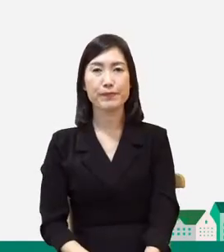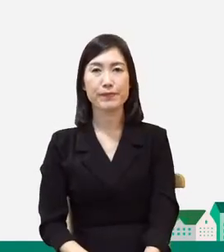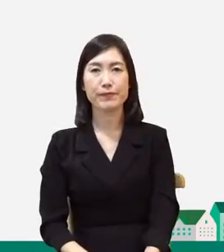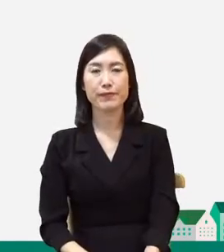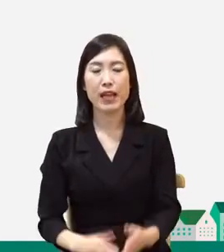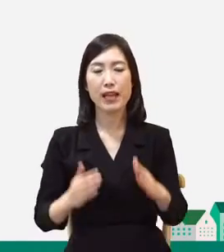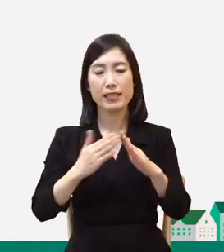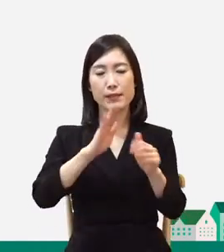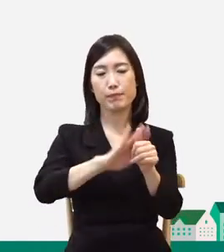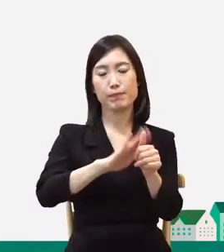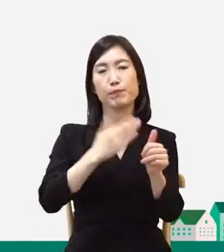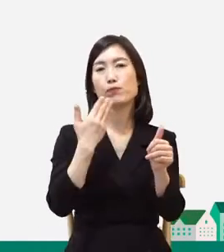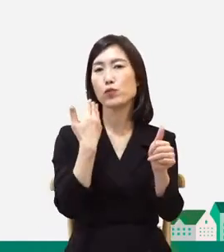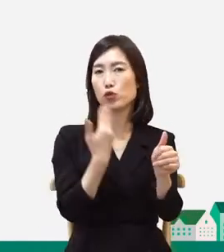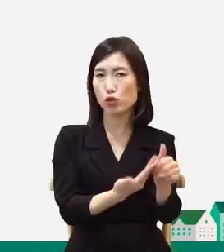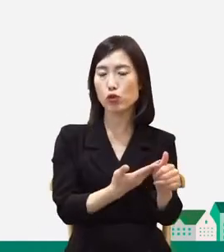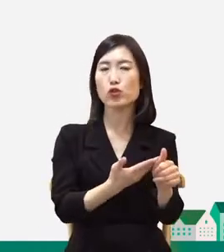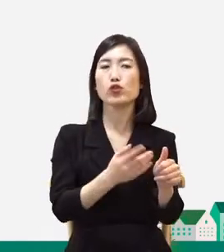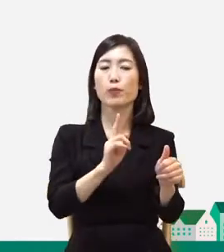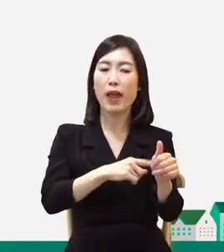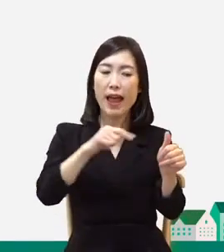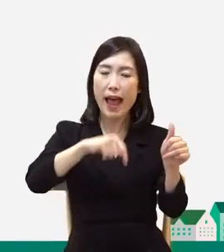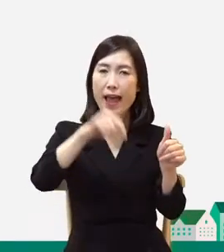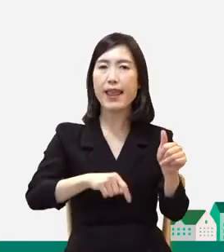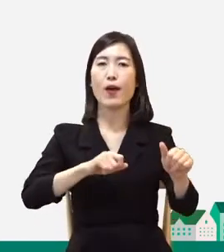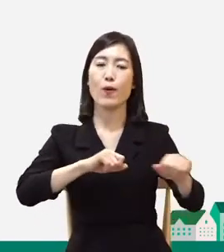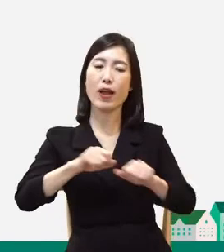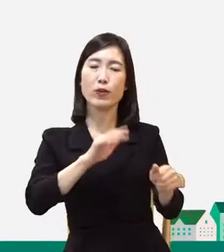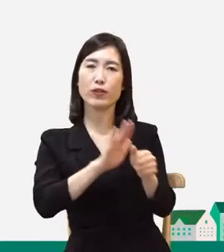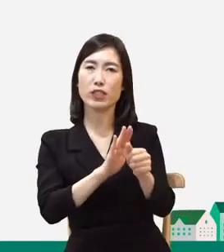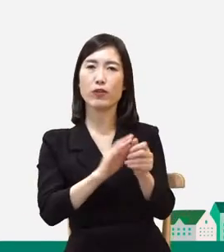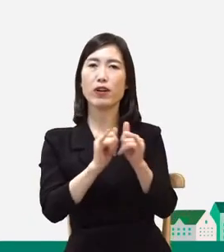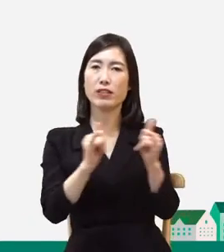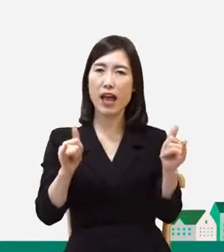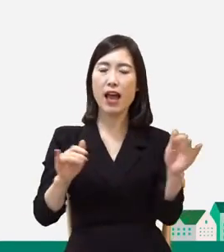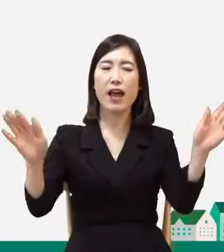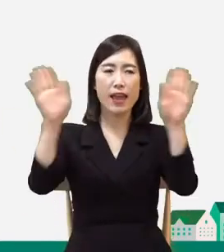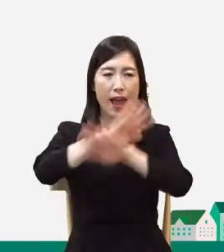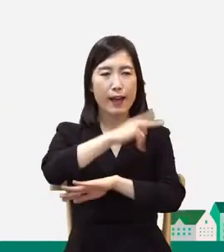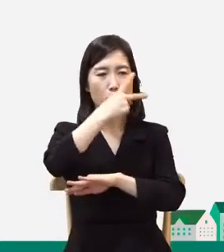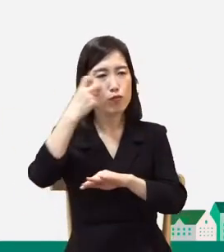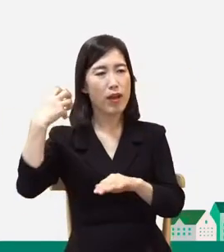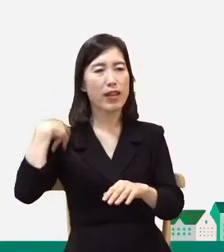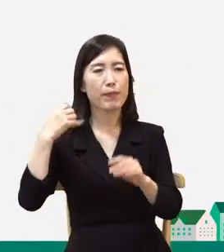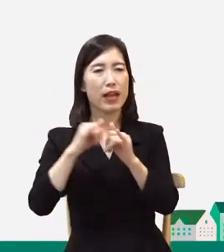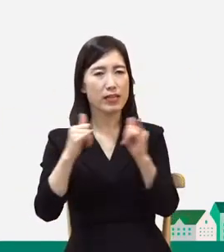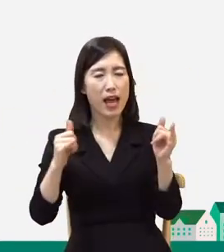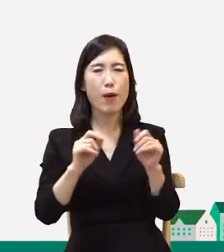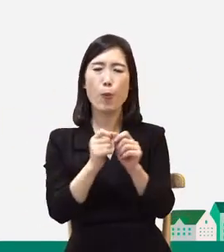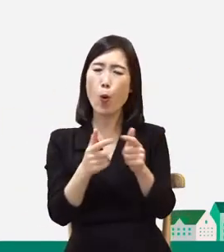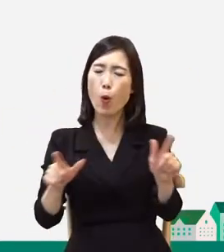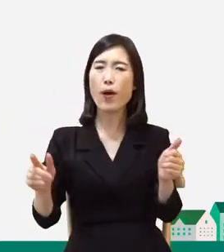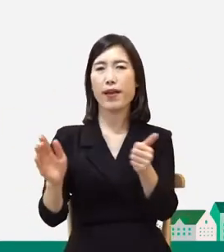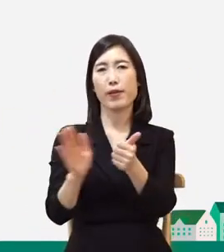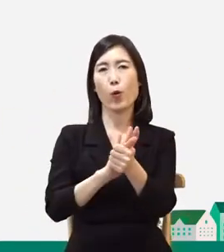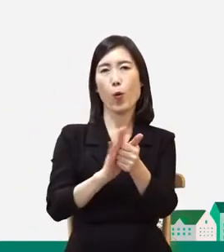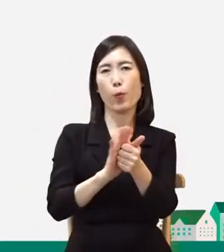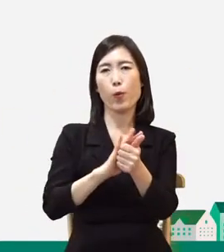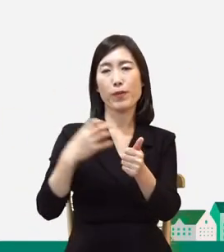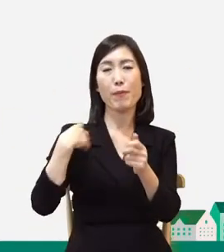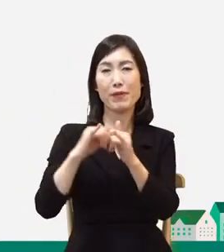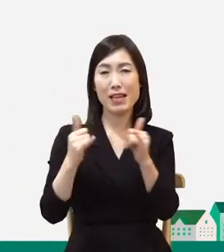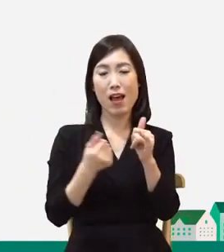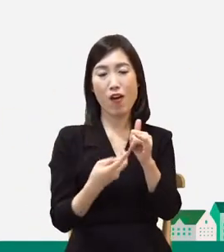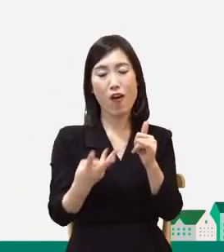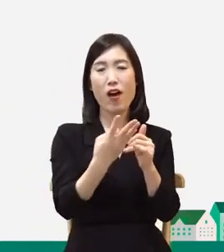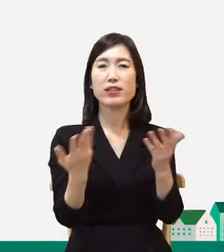지원주택은 입주민을 중심으로 활동지원사, 코디네이터, 야간순회 담당자 등 돌봄에 있어서 많은 다양한 기관들에